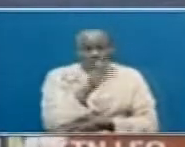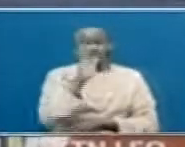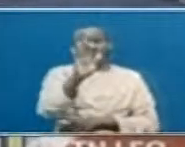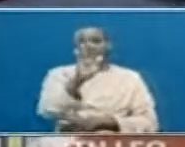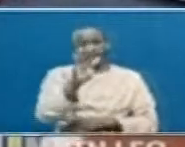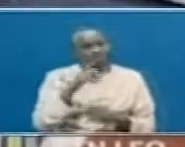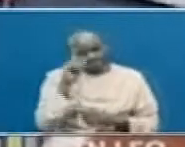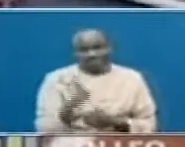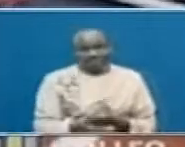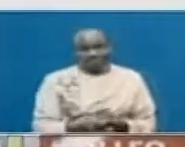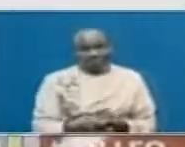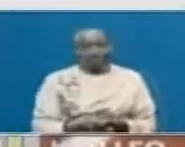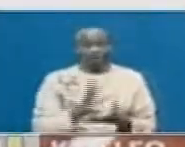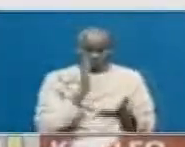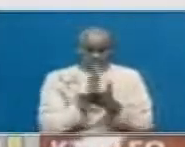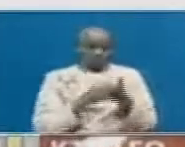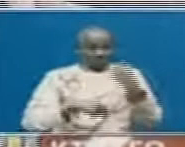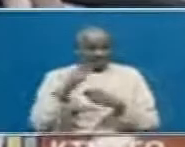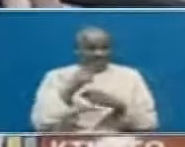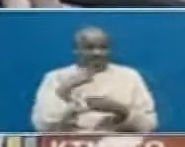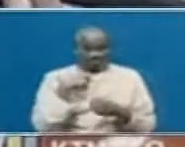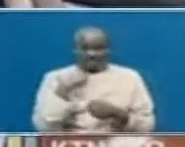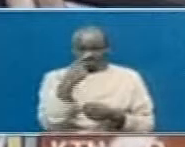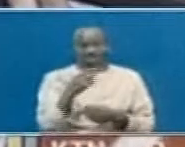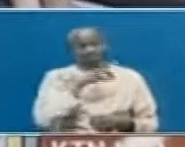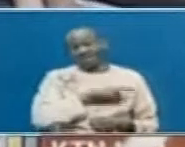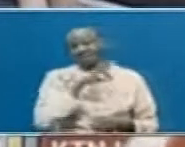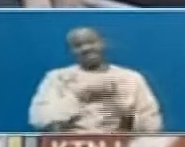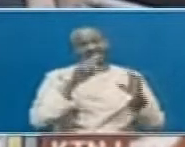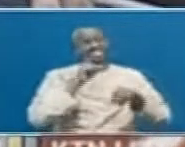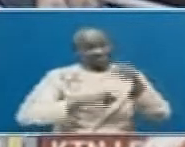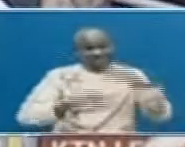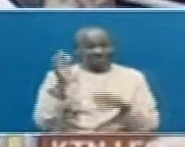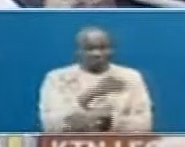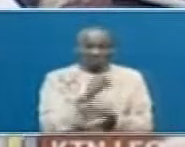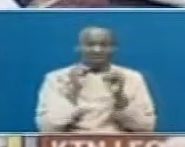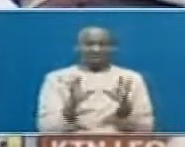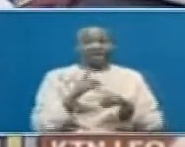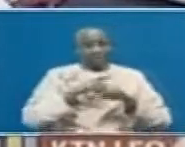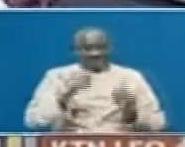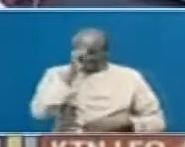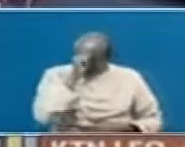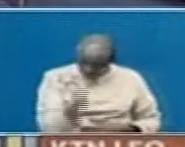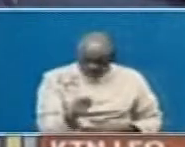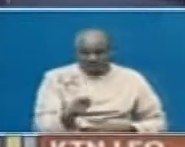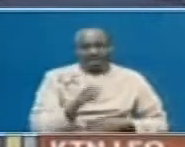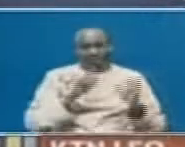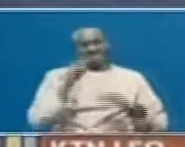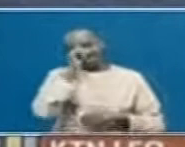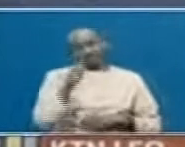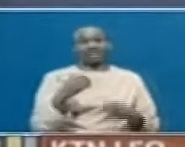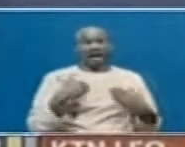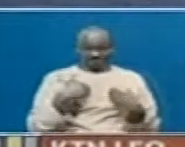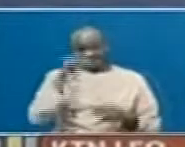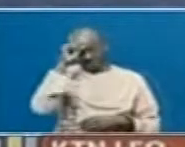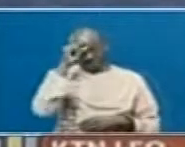wako? Kwa mauzo sijafaidika. Naam. Lakini kwa heshima nimepewa heshima za